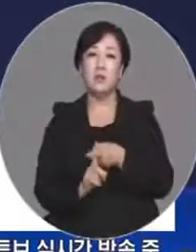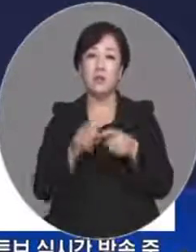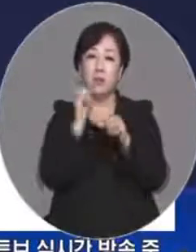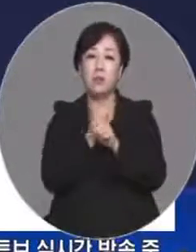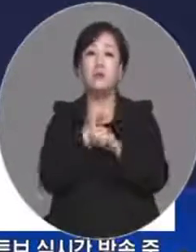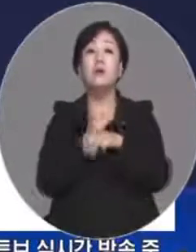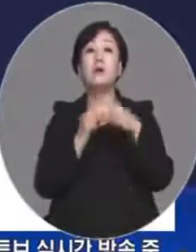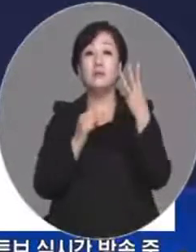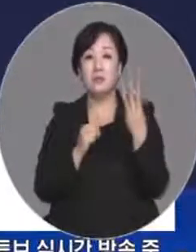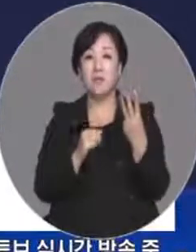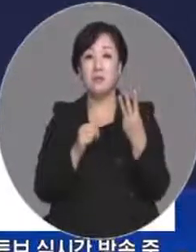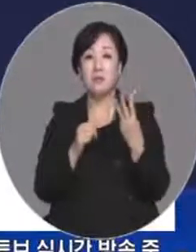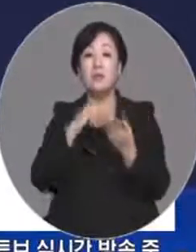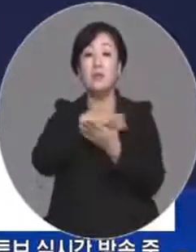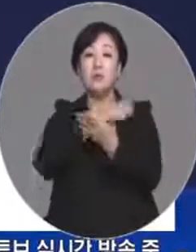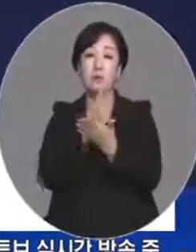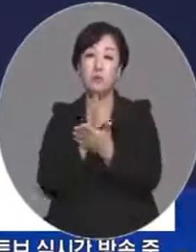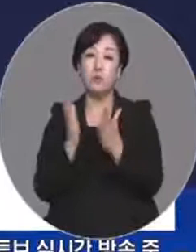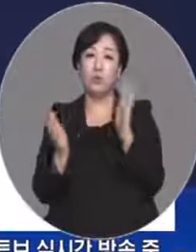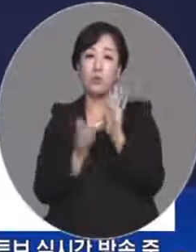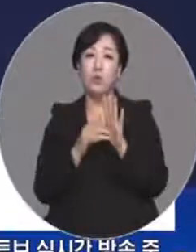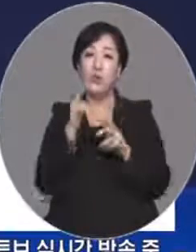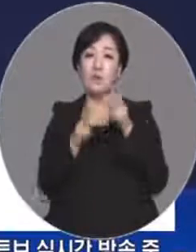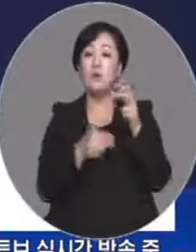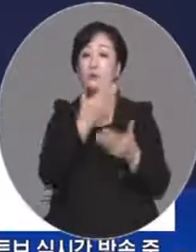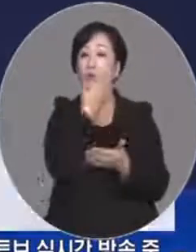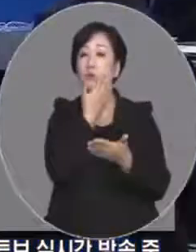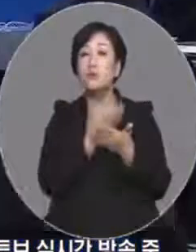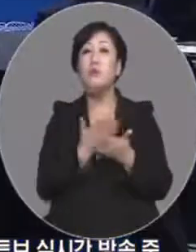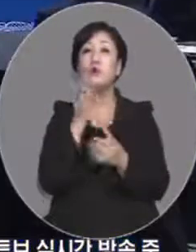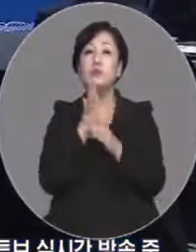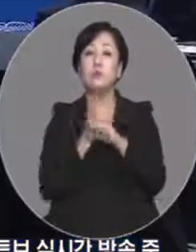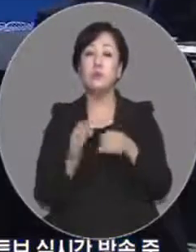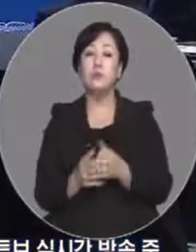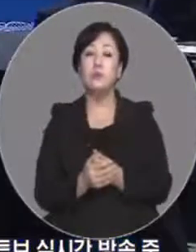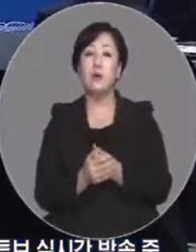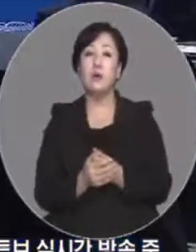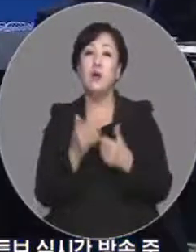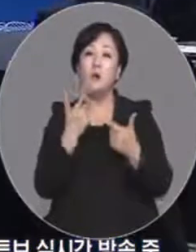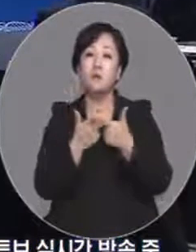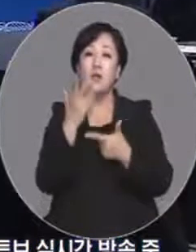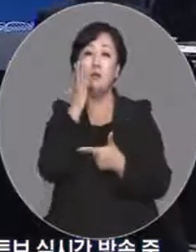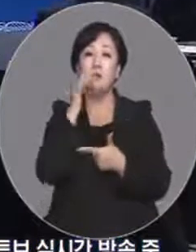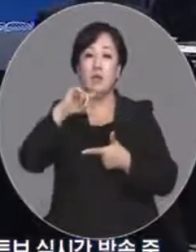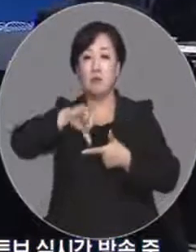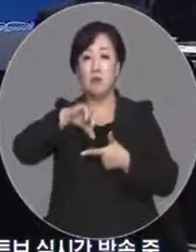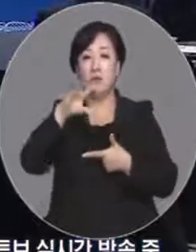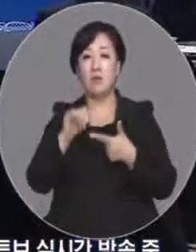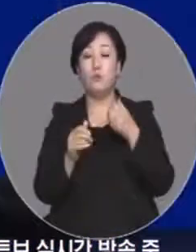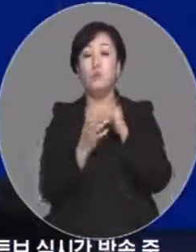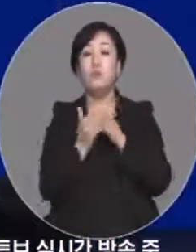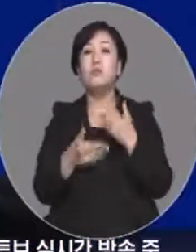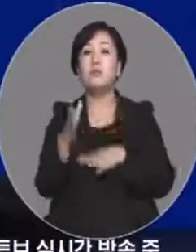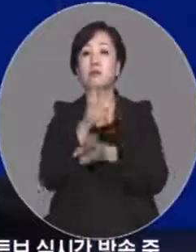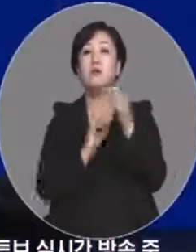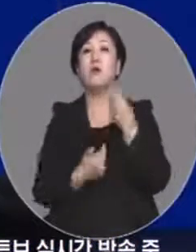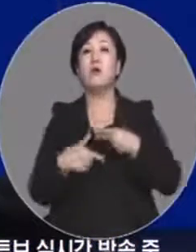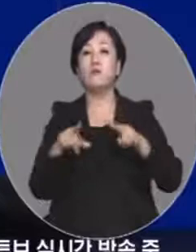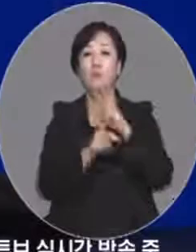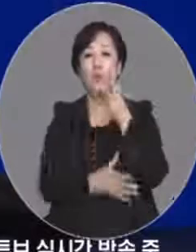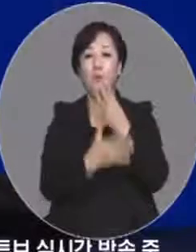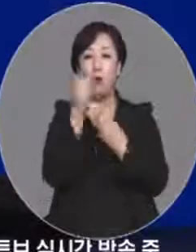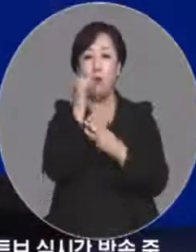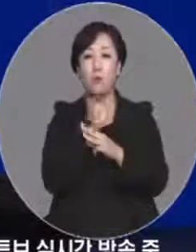세 가지가 정말 부울경에 있는 사업입니다. 중요한 사업. 부울경이 진정한 경제 공동체로 거듭나기